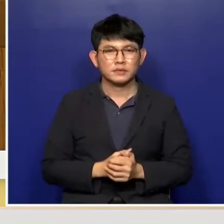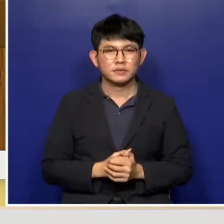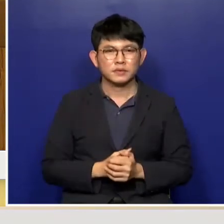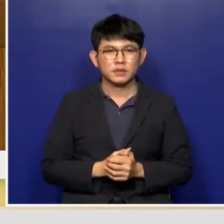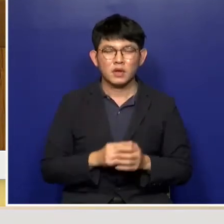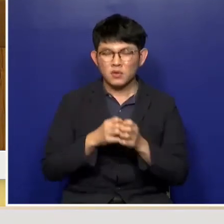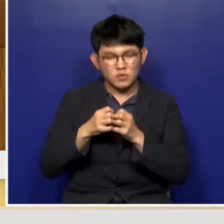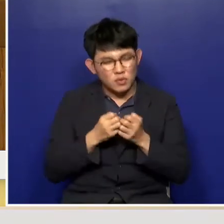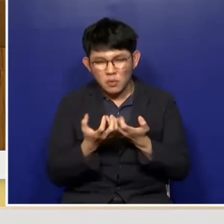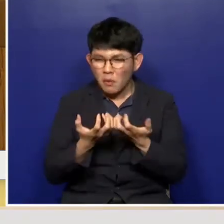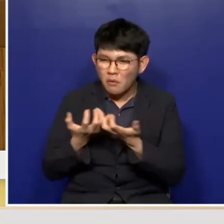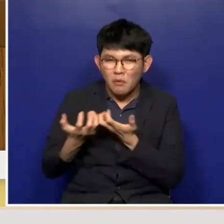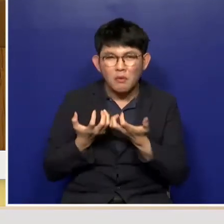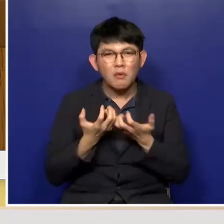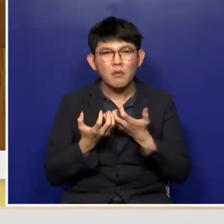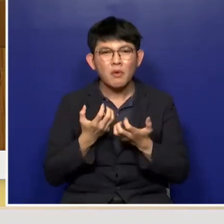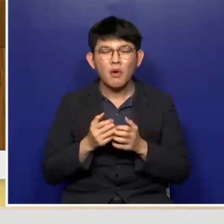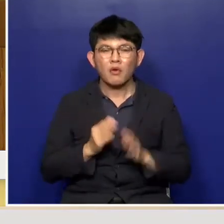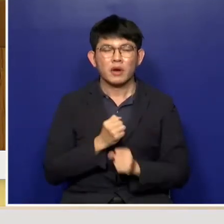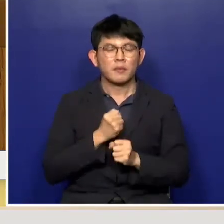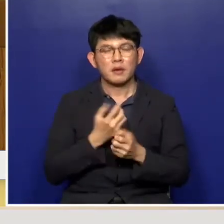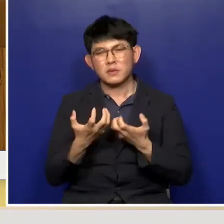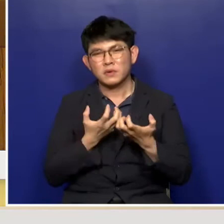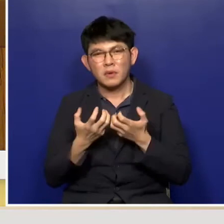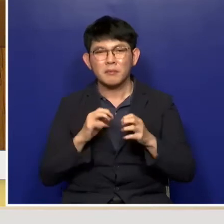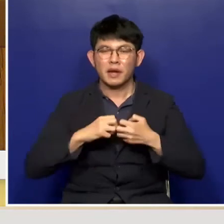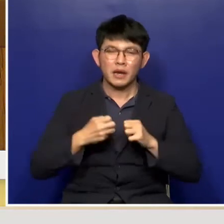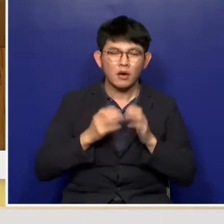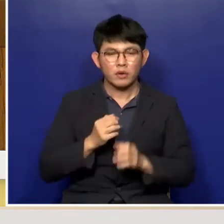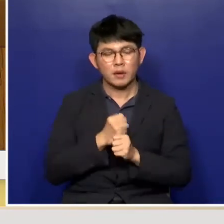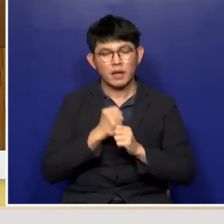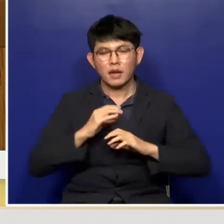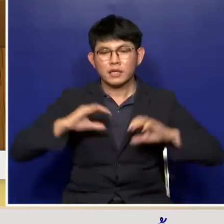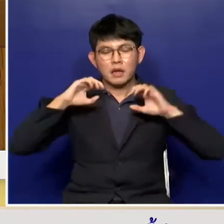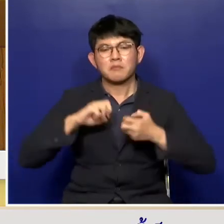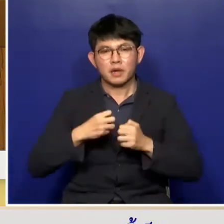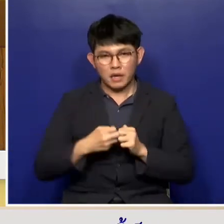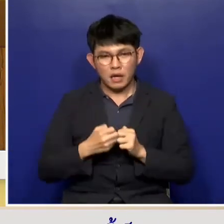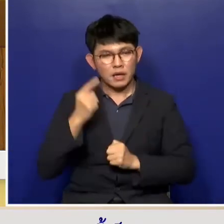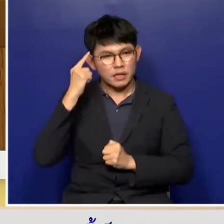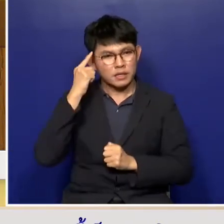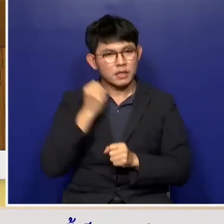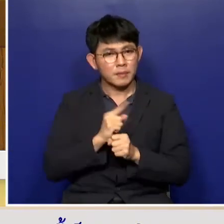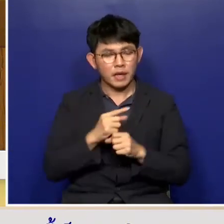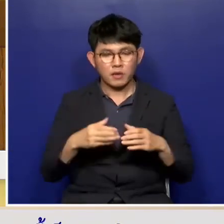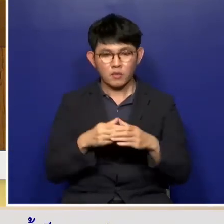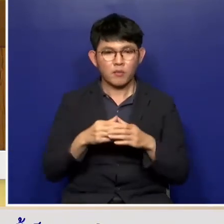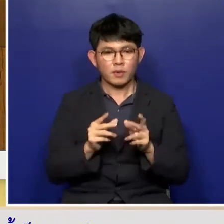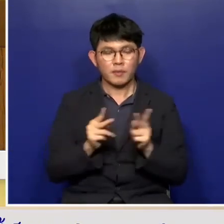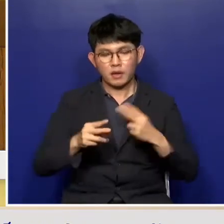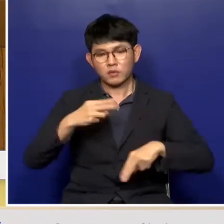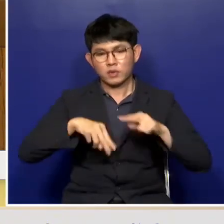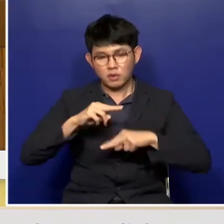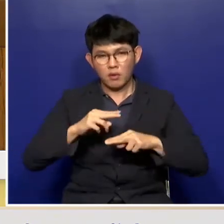ang % canceledใหมปัหาทั้งหมดผมกจะไมตตั้ง İş Barnตัสอบมา